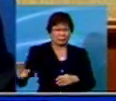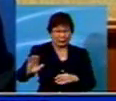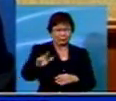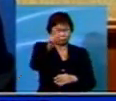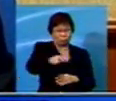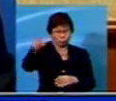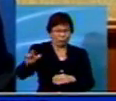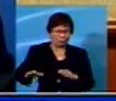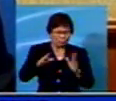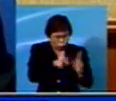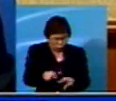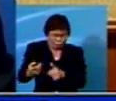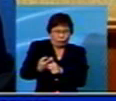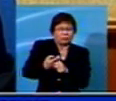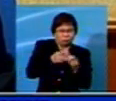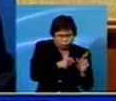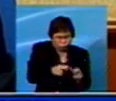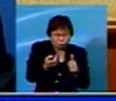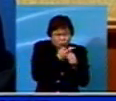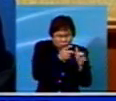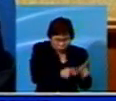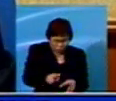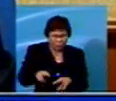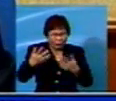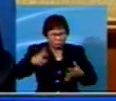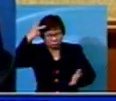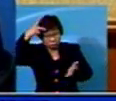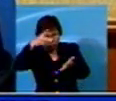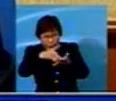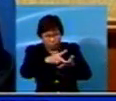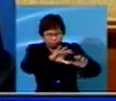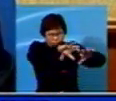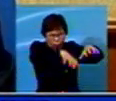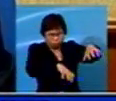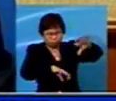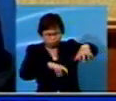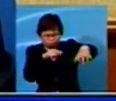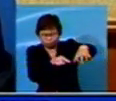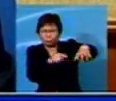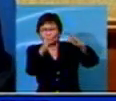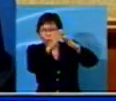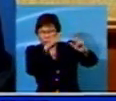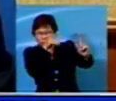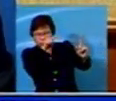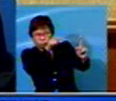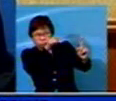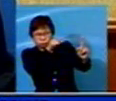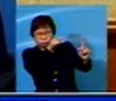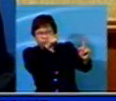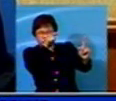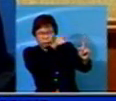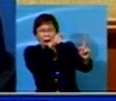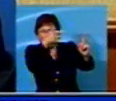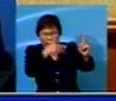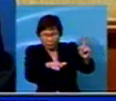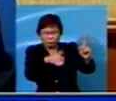dan biasanya mereka akan mengenal pasti lokasi rumah yang akan dijadikan sasaran spas